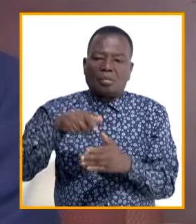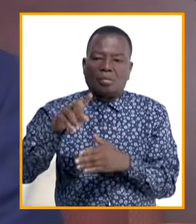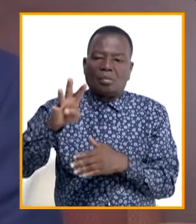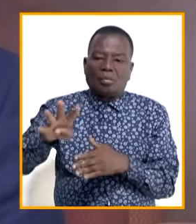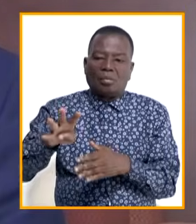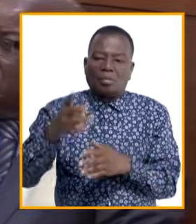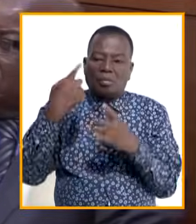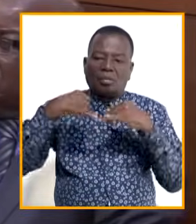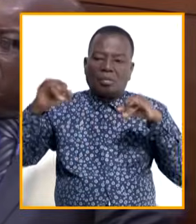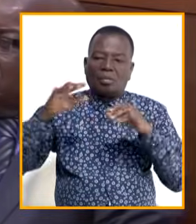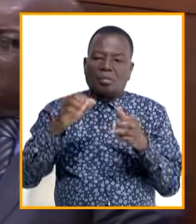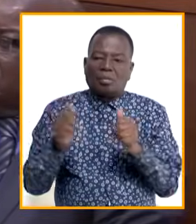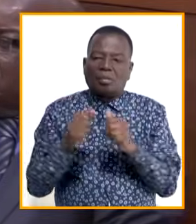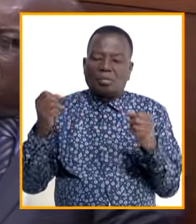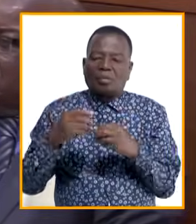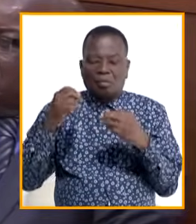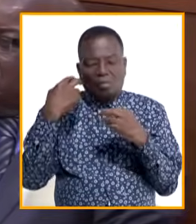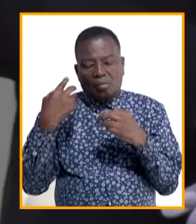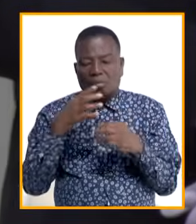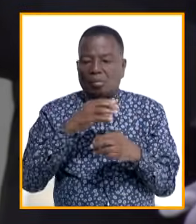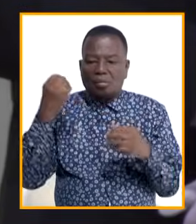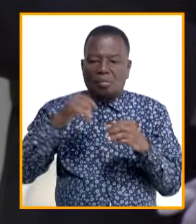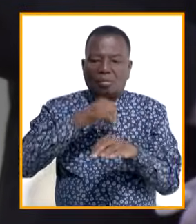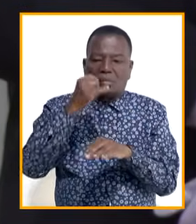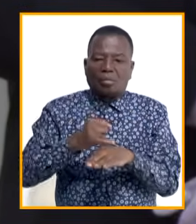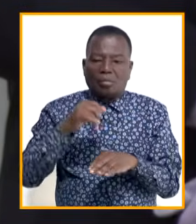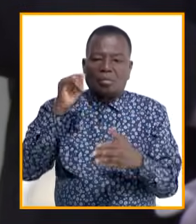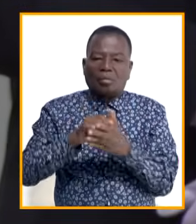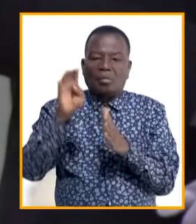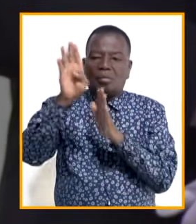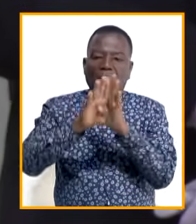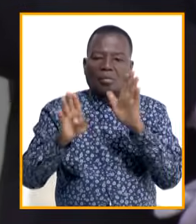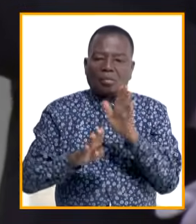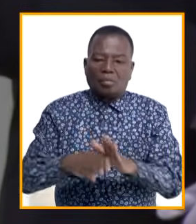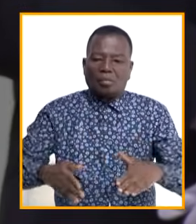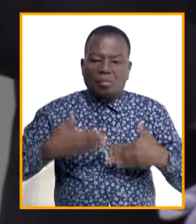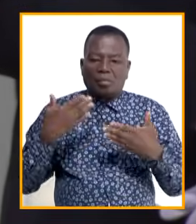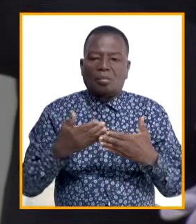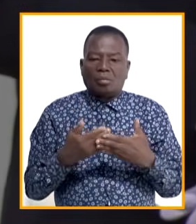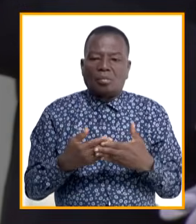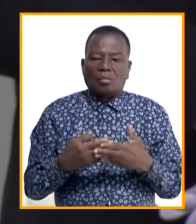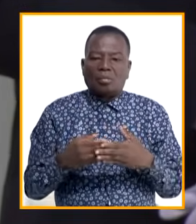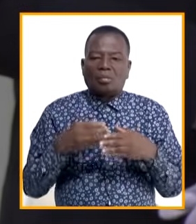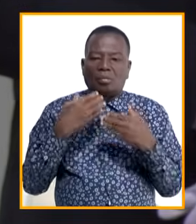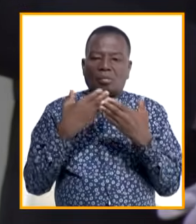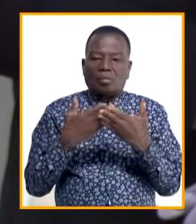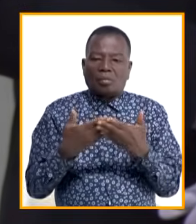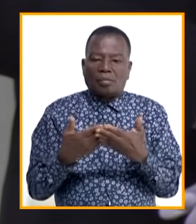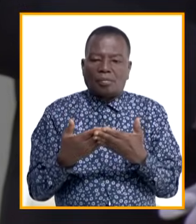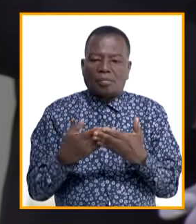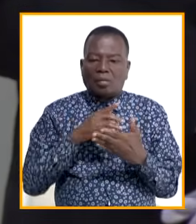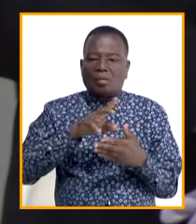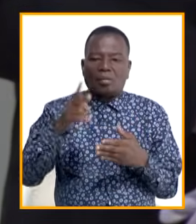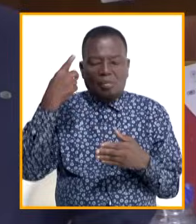2024 s'annonce avec de nouvelles perspectives pour l'institution. Ce bilan satisfaisant, reluisant, est